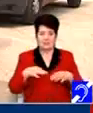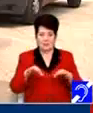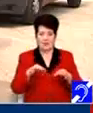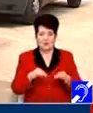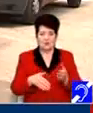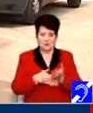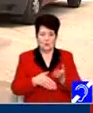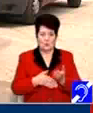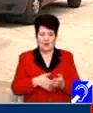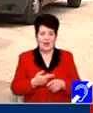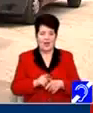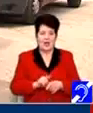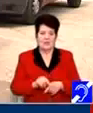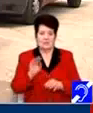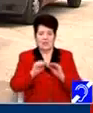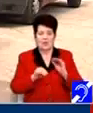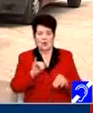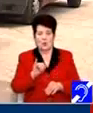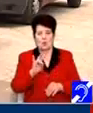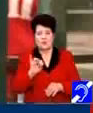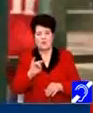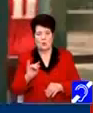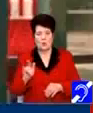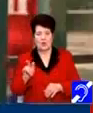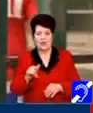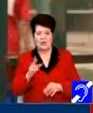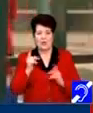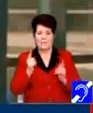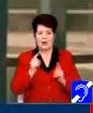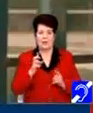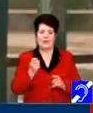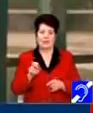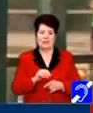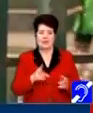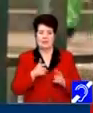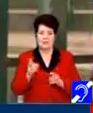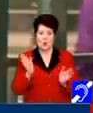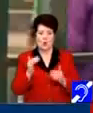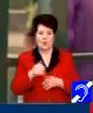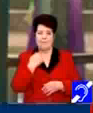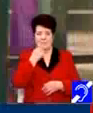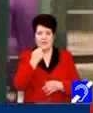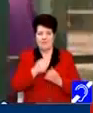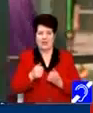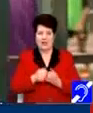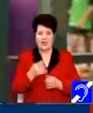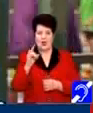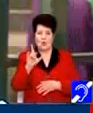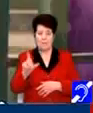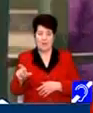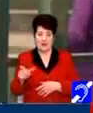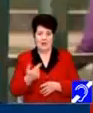ajutare umanitare din partea a 2 ONG-uri din Marea Britanie. Englezii au insistat ca să pregătească câte o cutie personalizată pentru fiecare copil